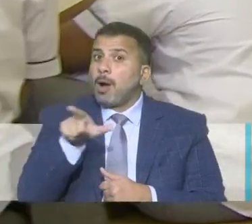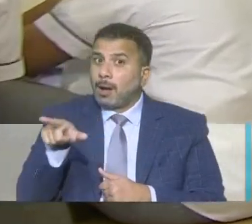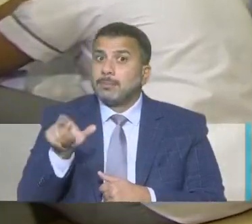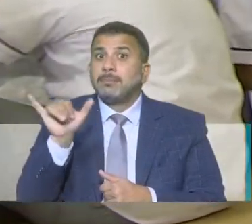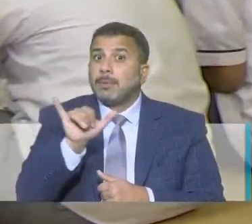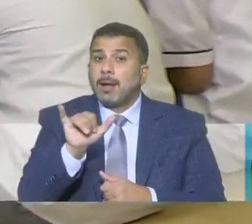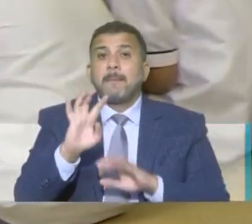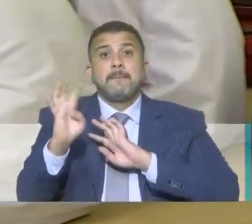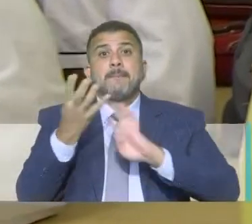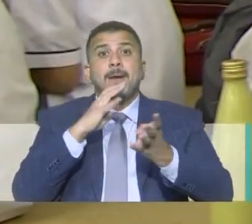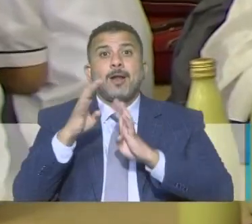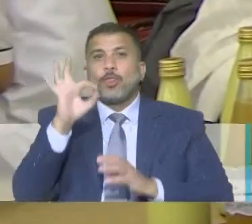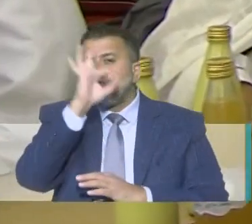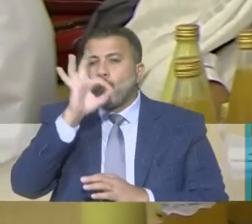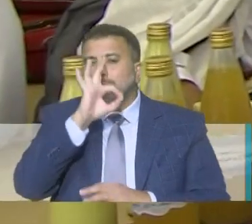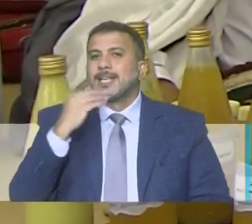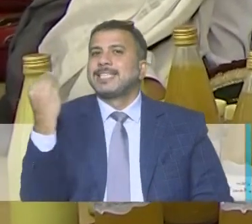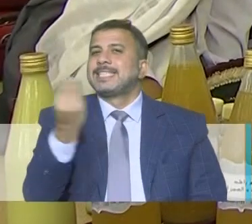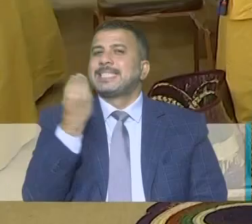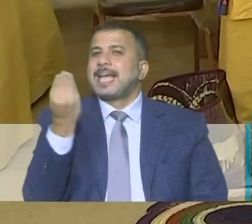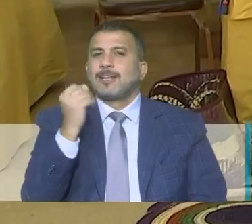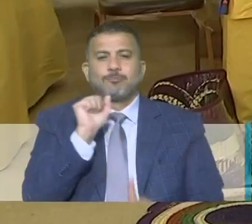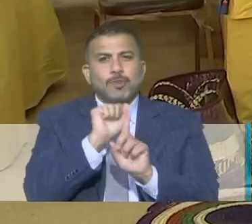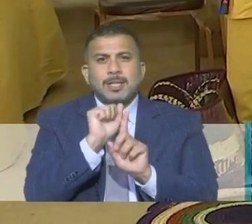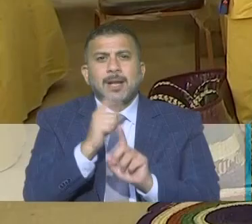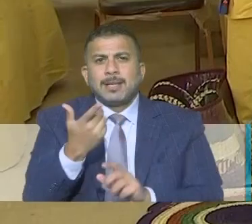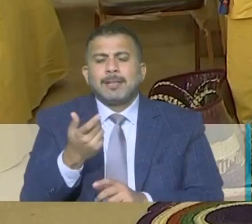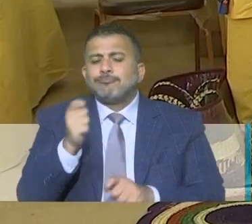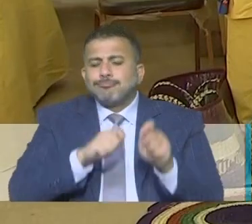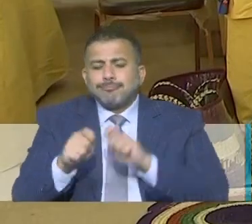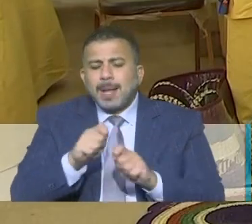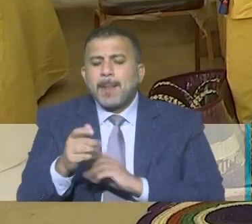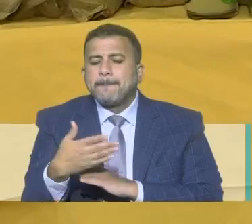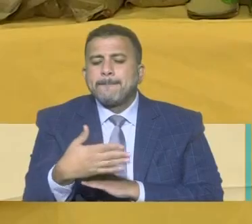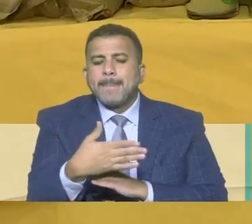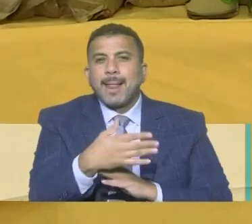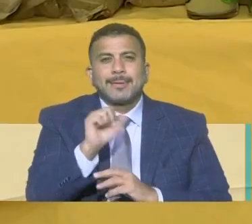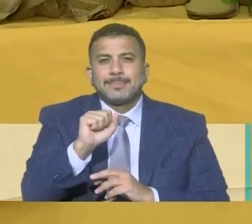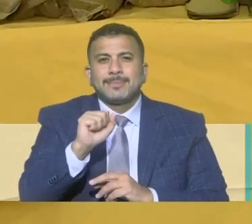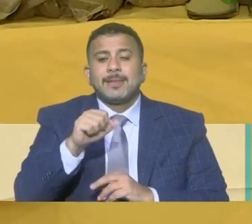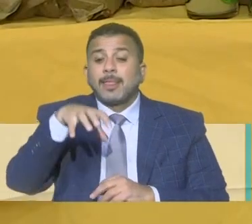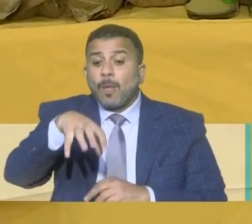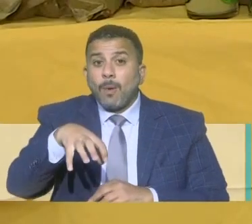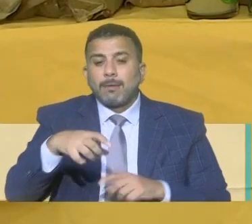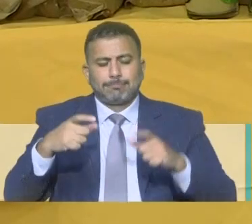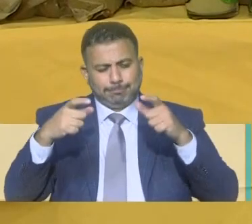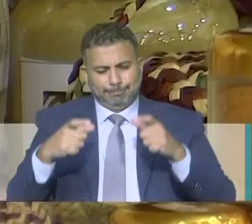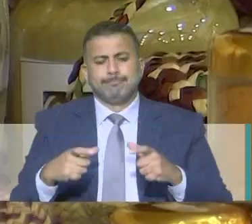كاحد ابرز المهرجانات التراثيه والسياحيه المتخصصه في صناعه المالح على مستوى الدوله والمنطقه